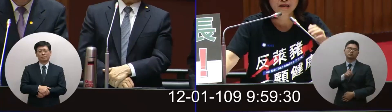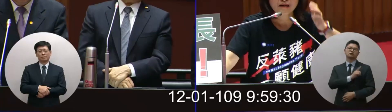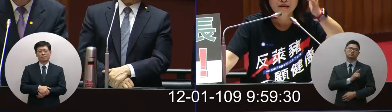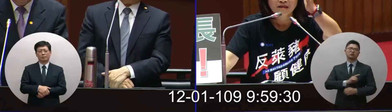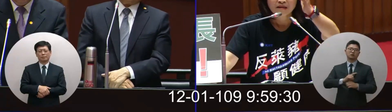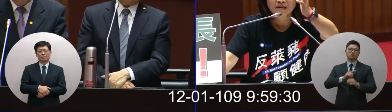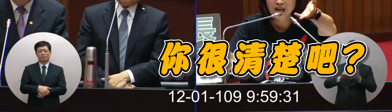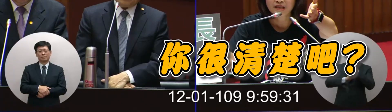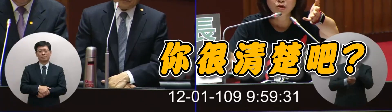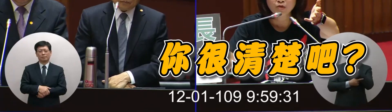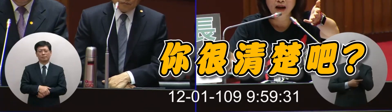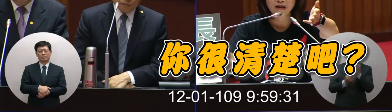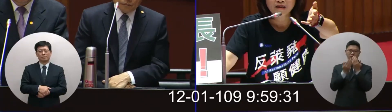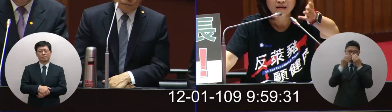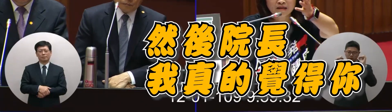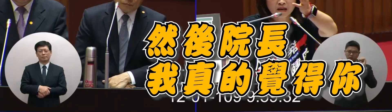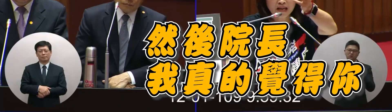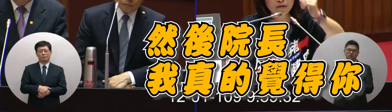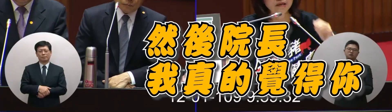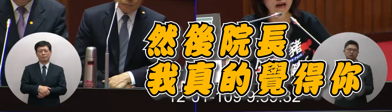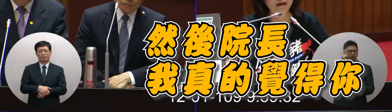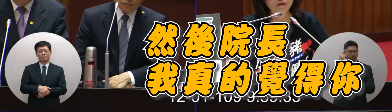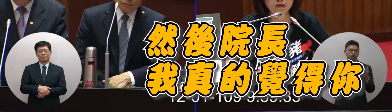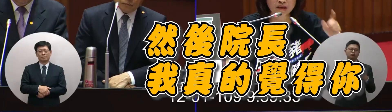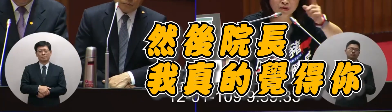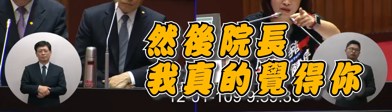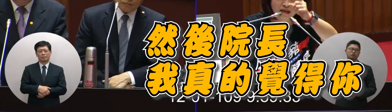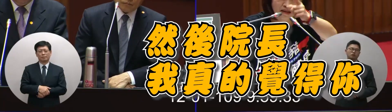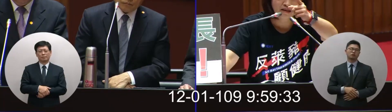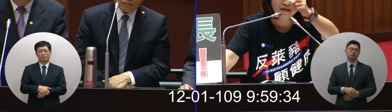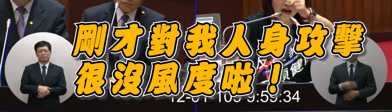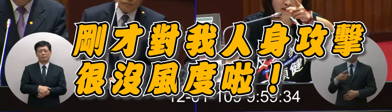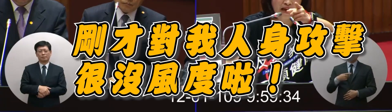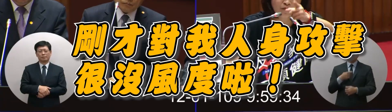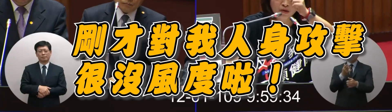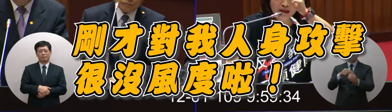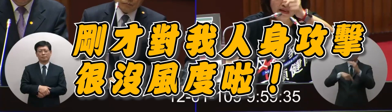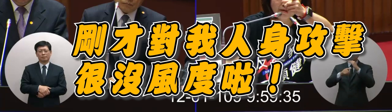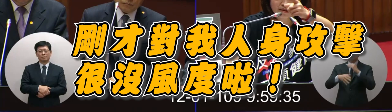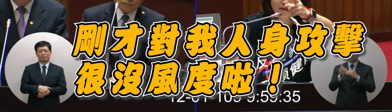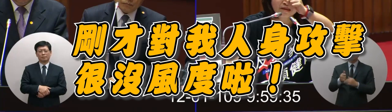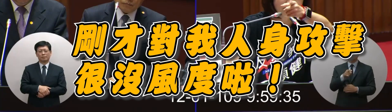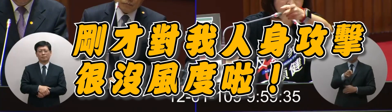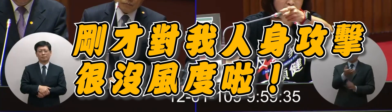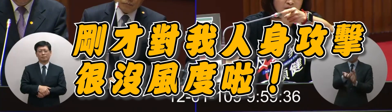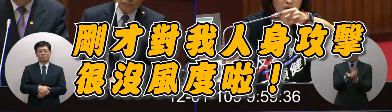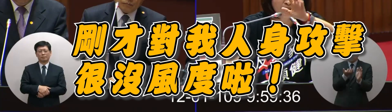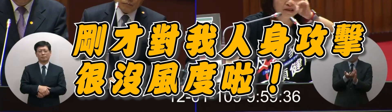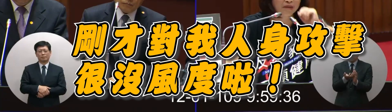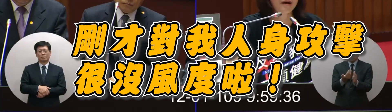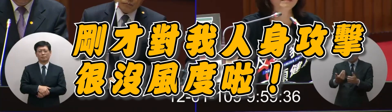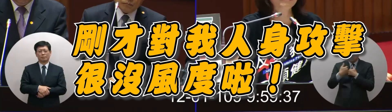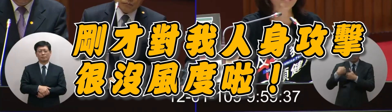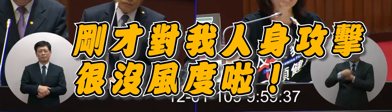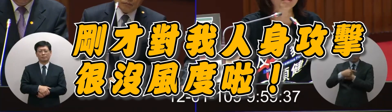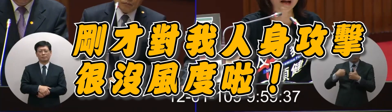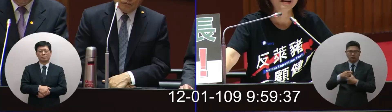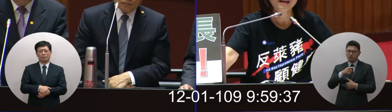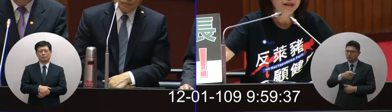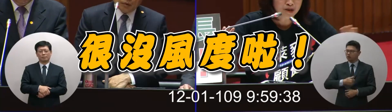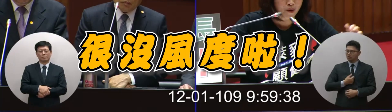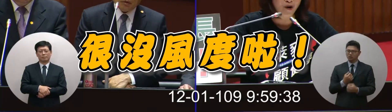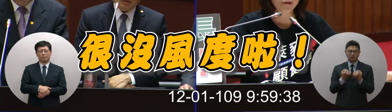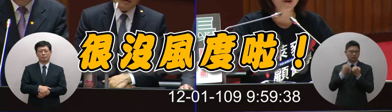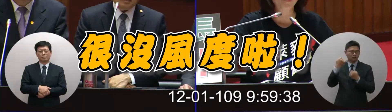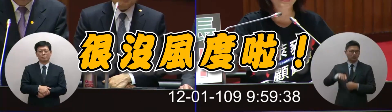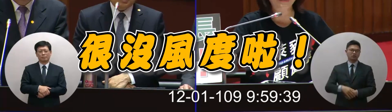吧？你很清楚吧？然后在院长，我真的觉得你刚才对我的人身攻击的很没风度